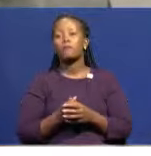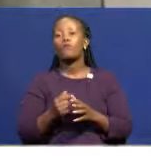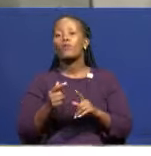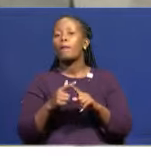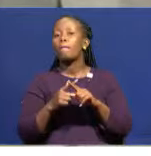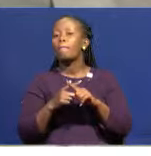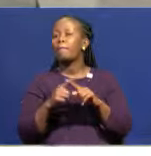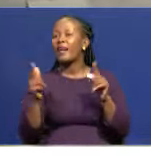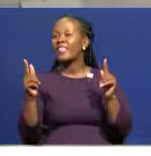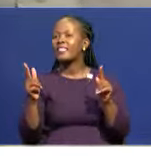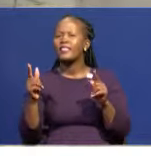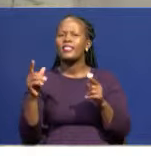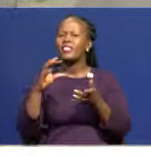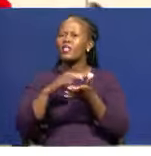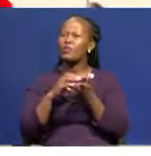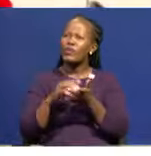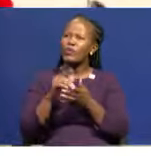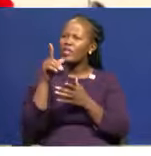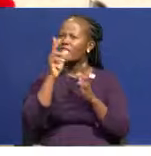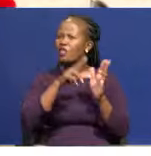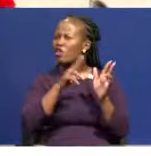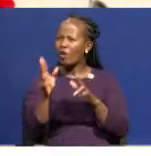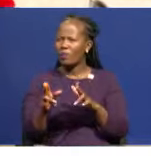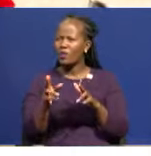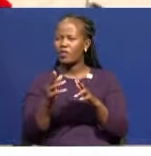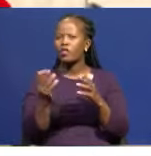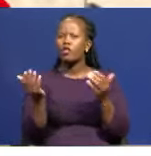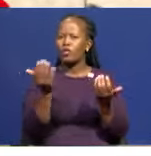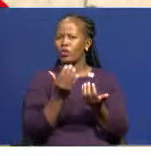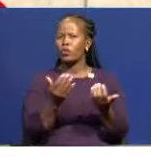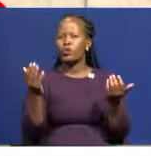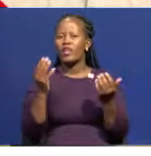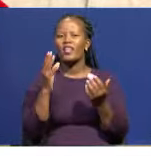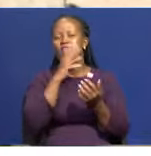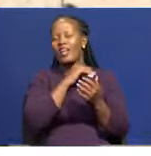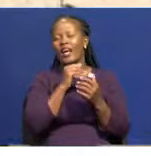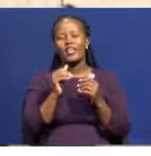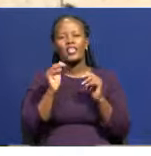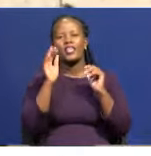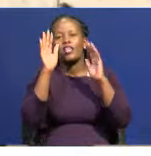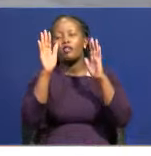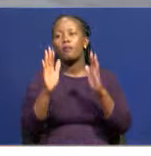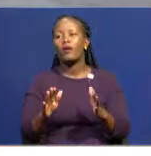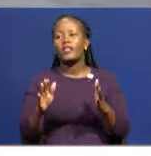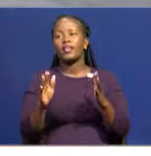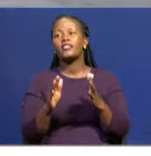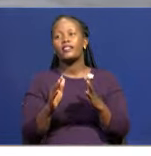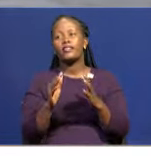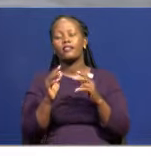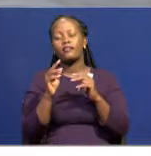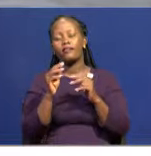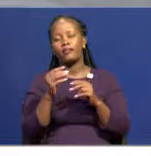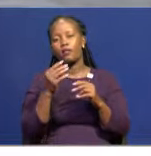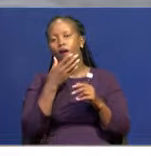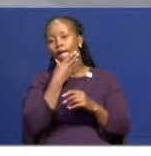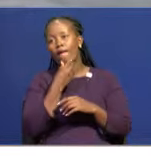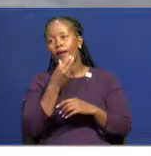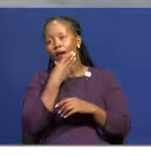Lakini katika hali hii ya kawaida, watoto hawa wanakosa kiungo muhimu katika maisha yao, baba.